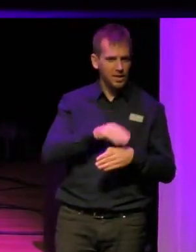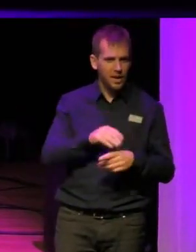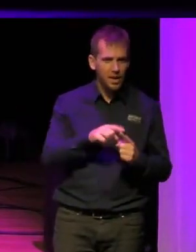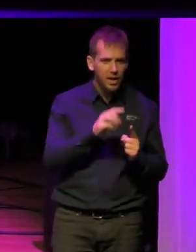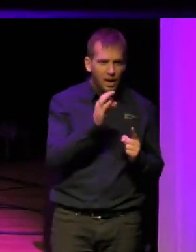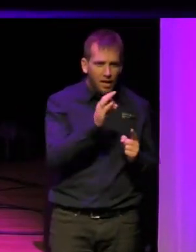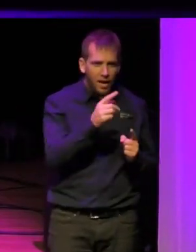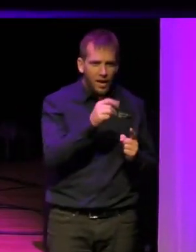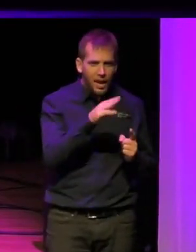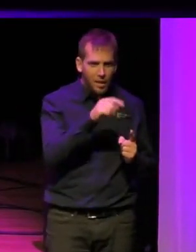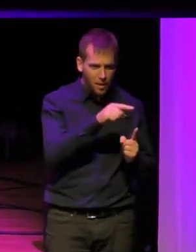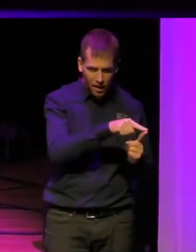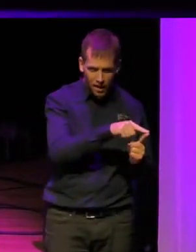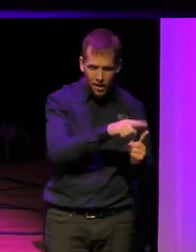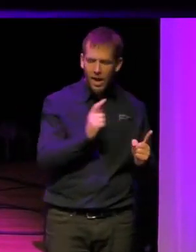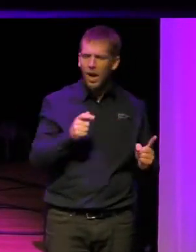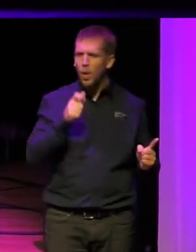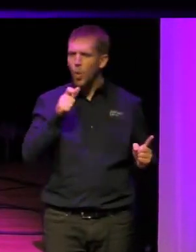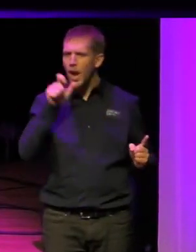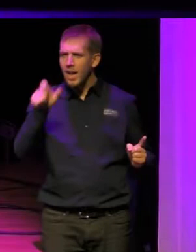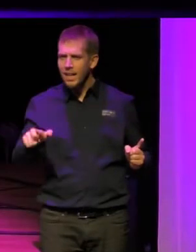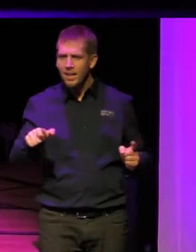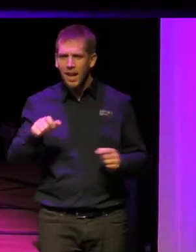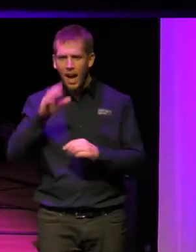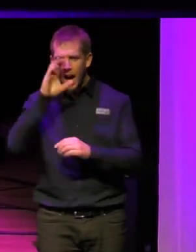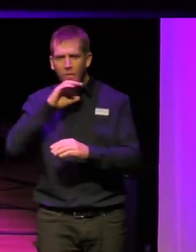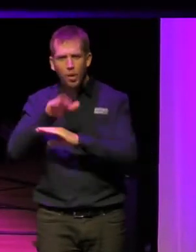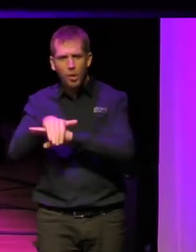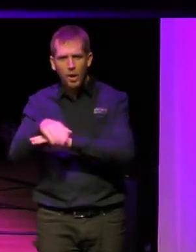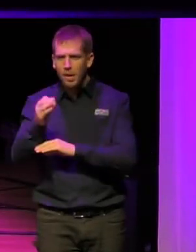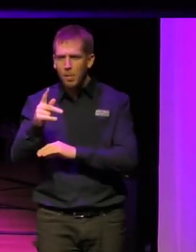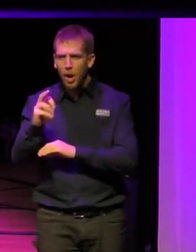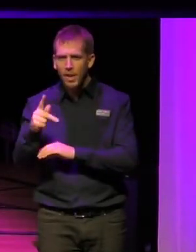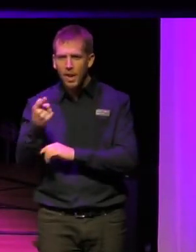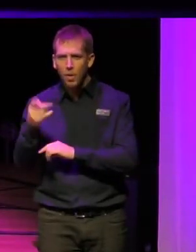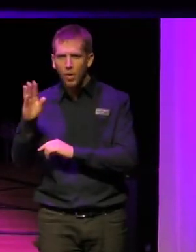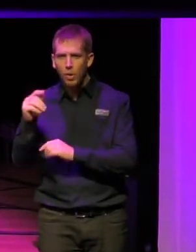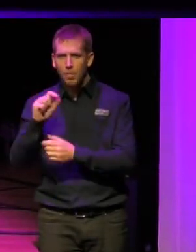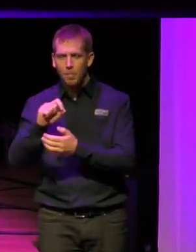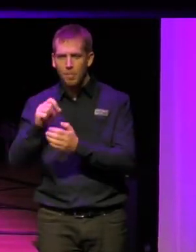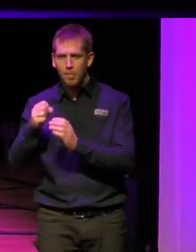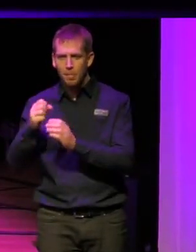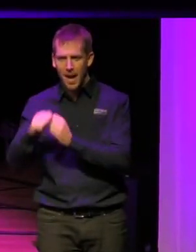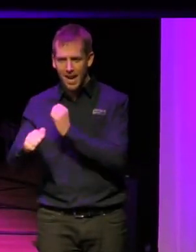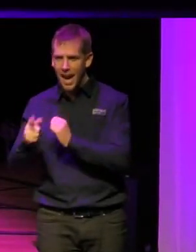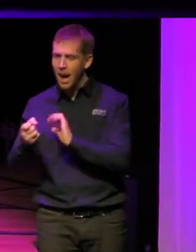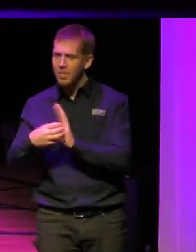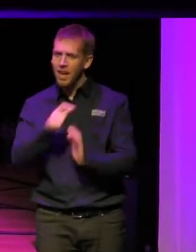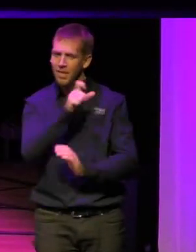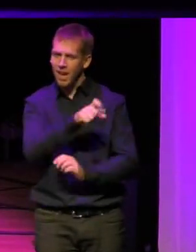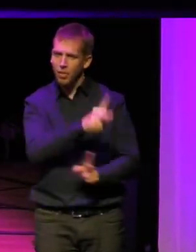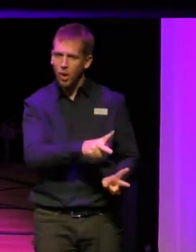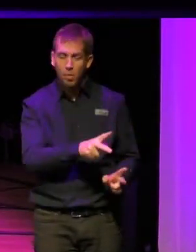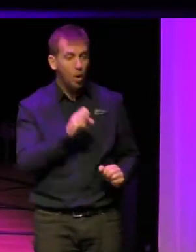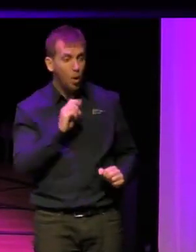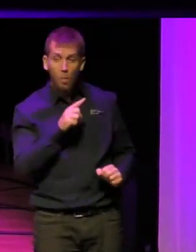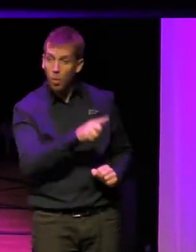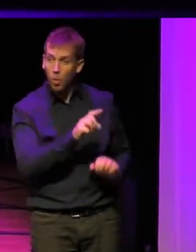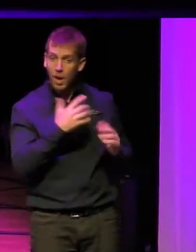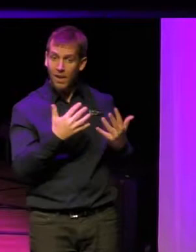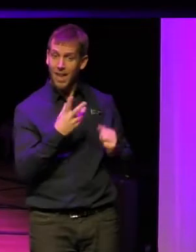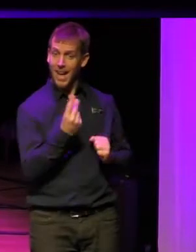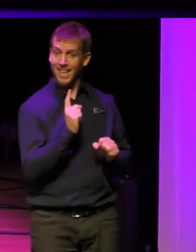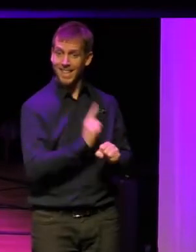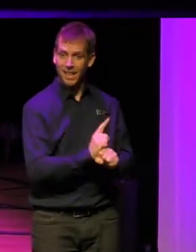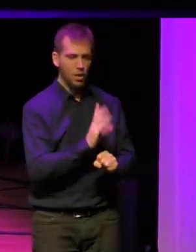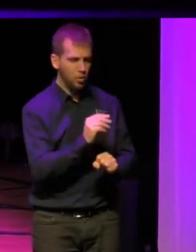Fateme skrev Patrik Lundberg på Aftonbladet så här: i en annan tid hade hon hyllats som